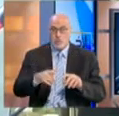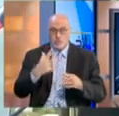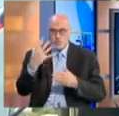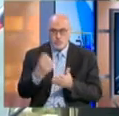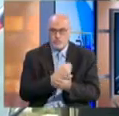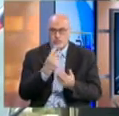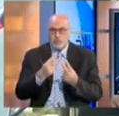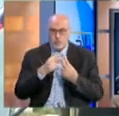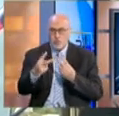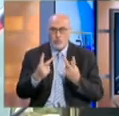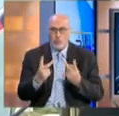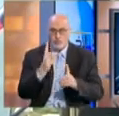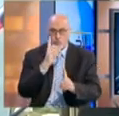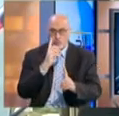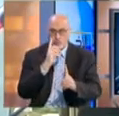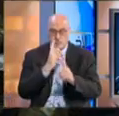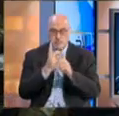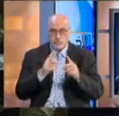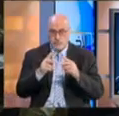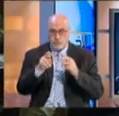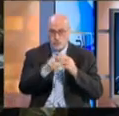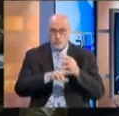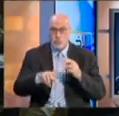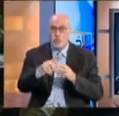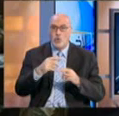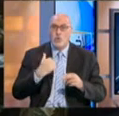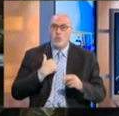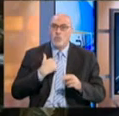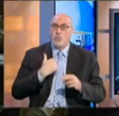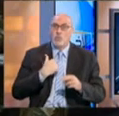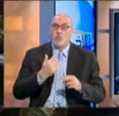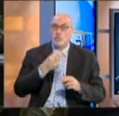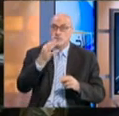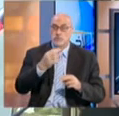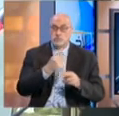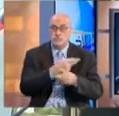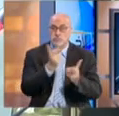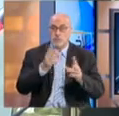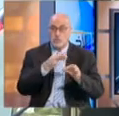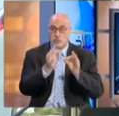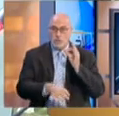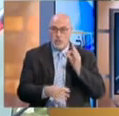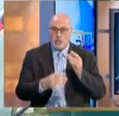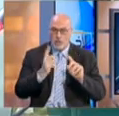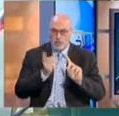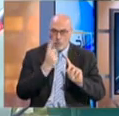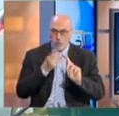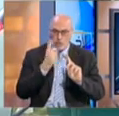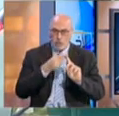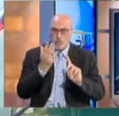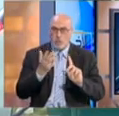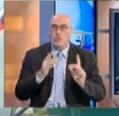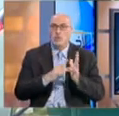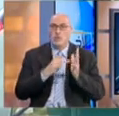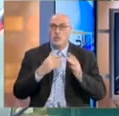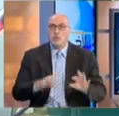هذه الزيارة الإشادة والتنويه بالنتائج الباهرة التي ما